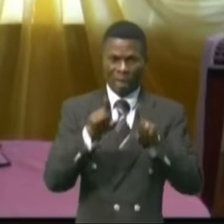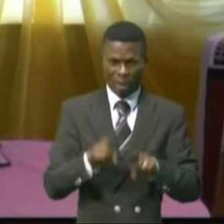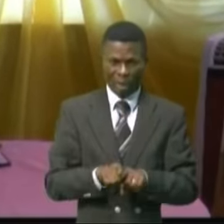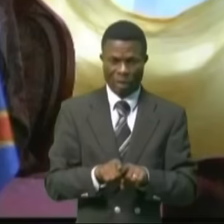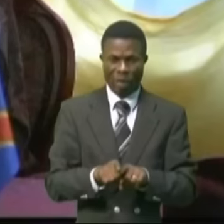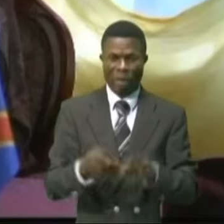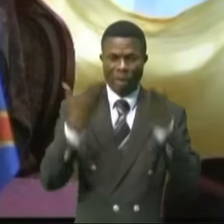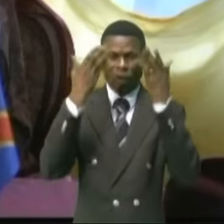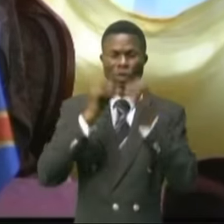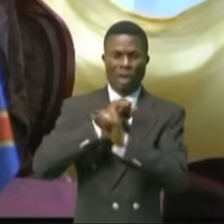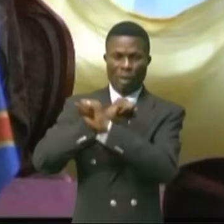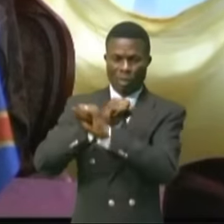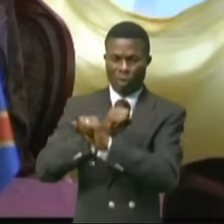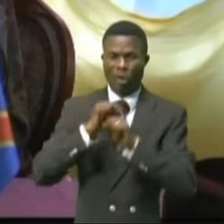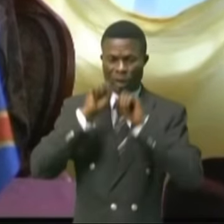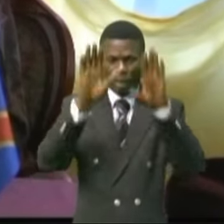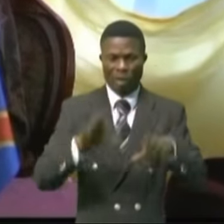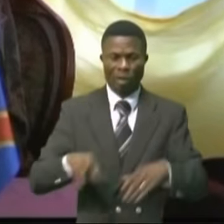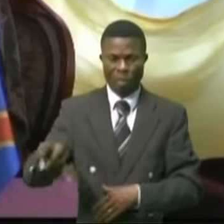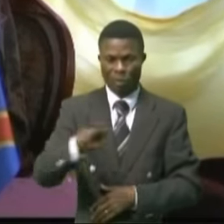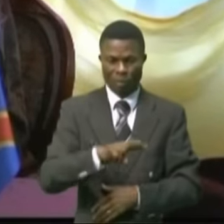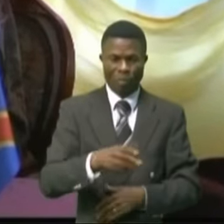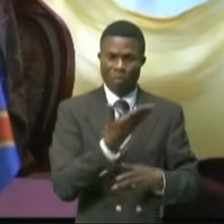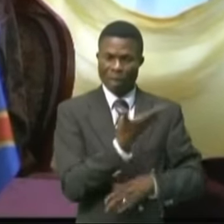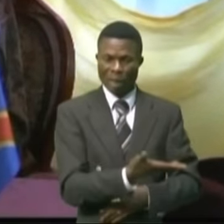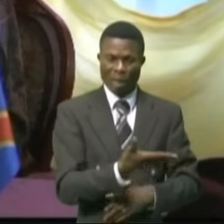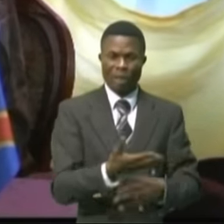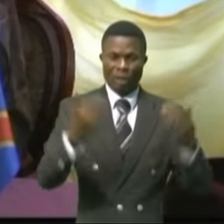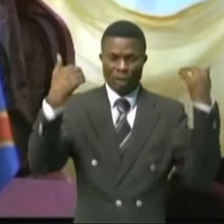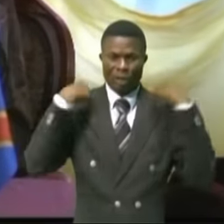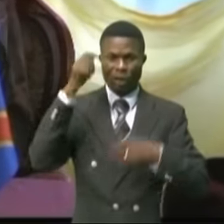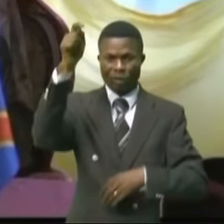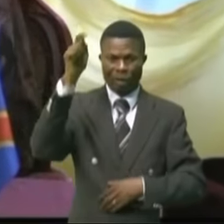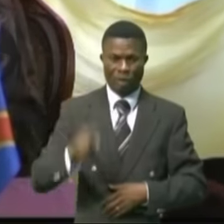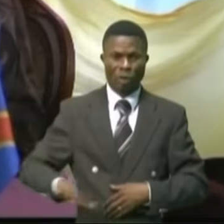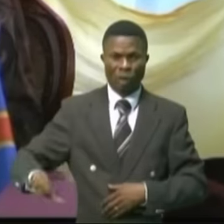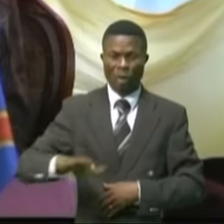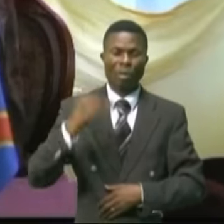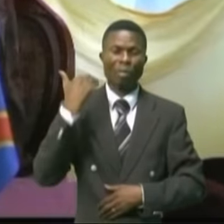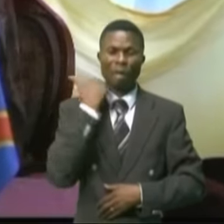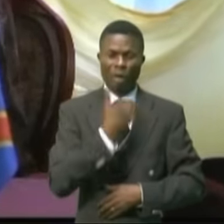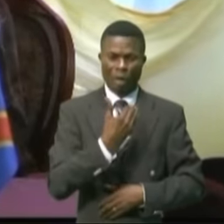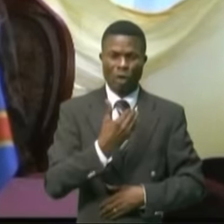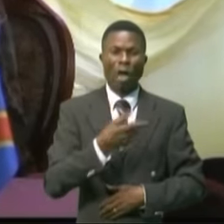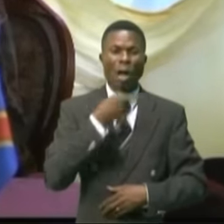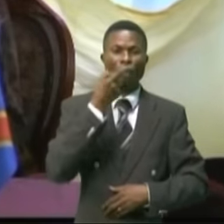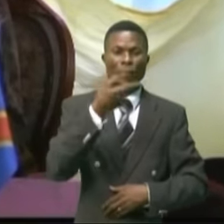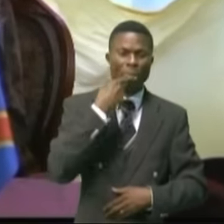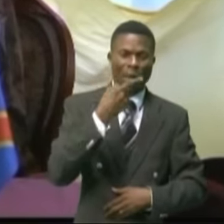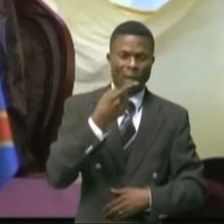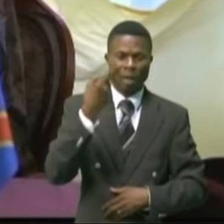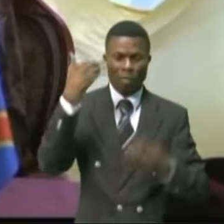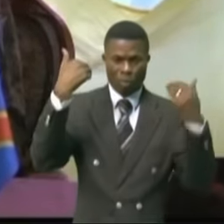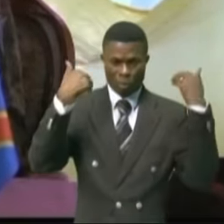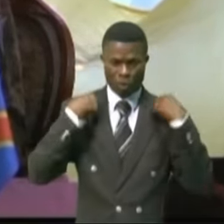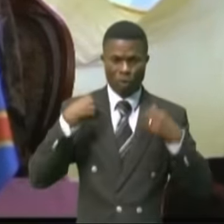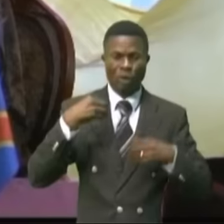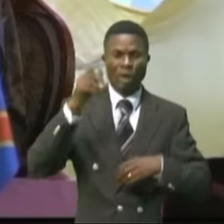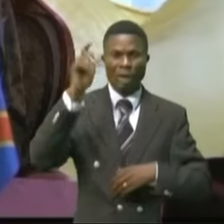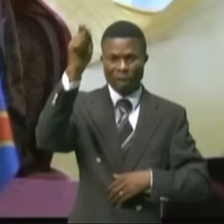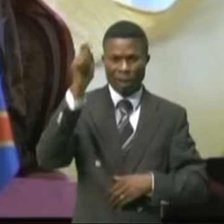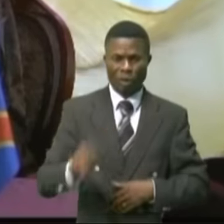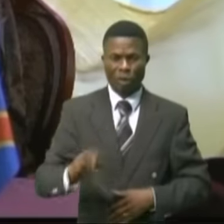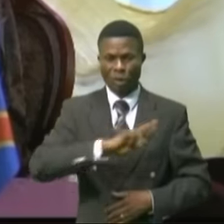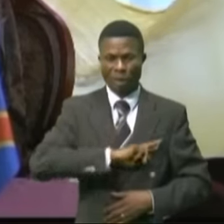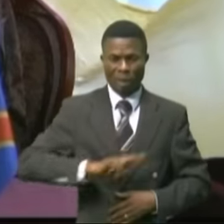Et Dieu vous garde. De son côté, le général Muhoozi, chef des forces de défense du peuple ougandais, a salué la fraternité entre nos deux pays frères et